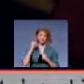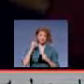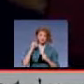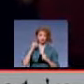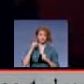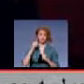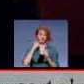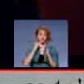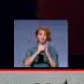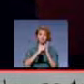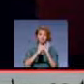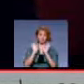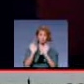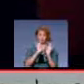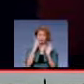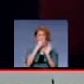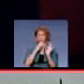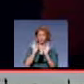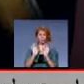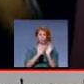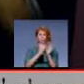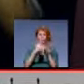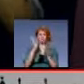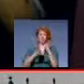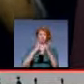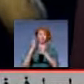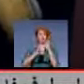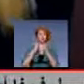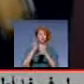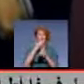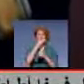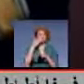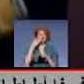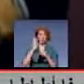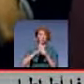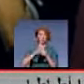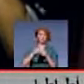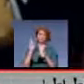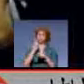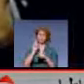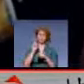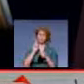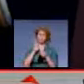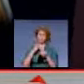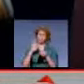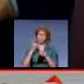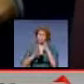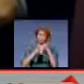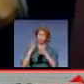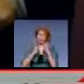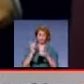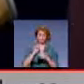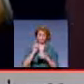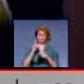الموضوع حصل معايا وانا فاكر ما بنساش. طب ولع في رمضان؟ لا رمضان لا رمضان. بعد رمضان بثلاث